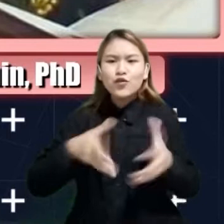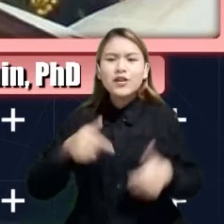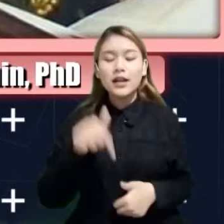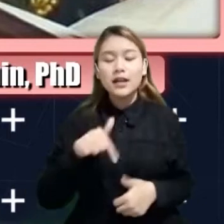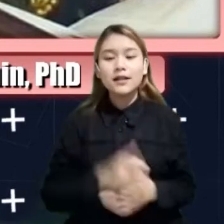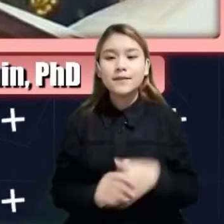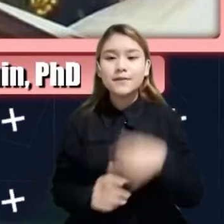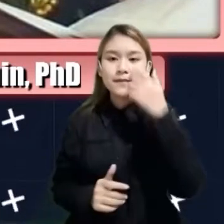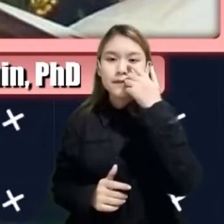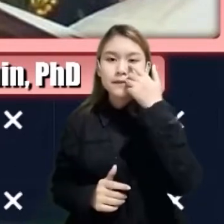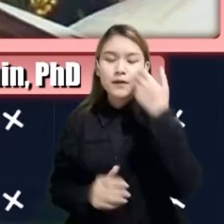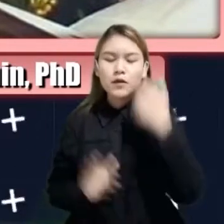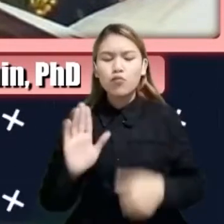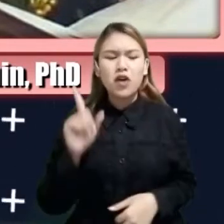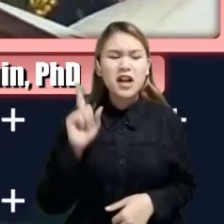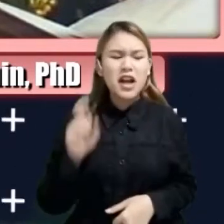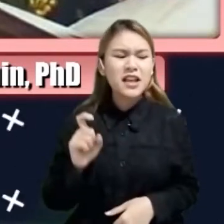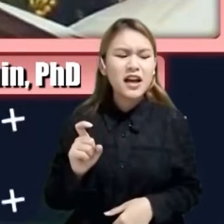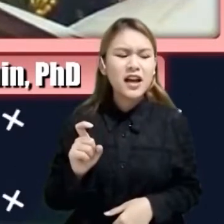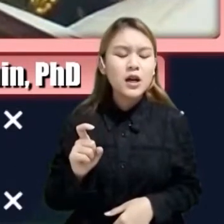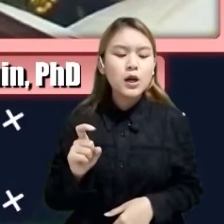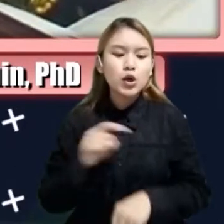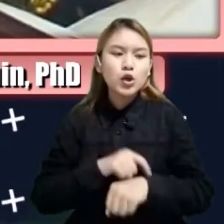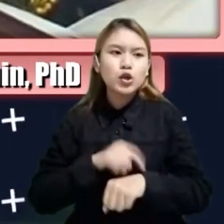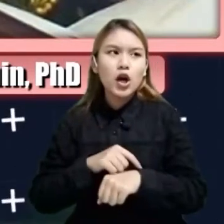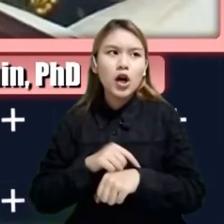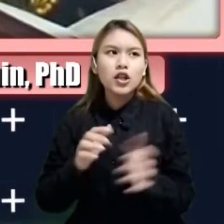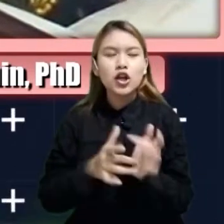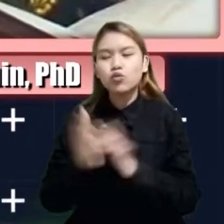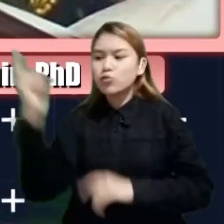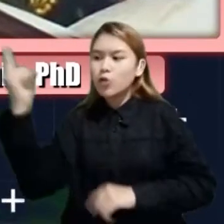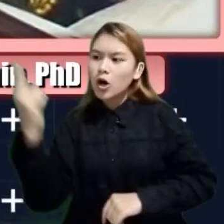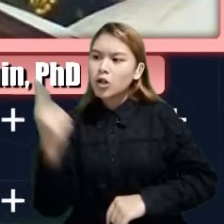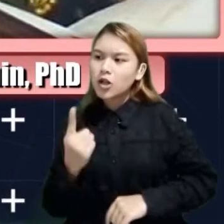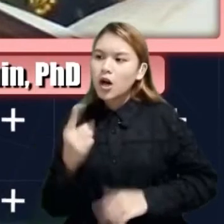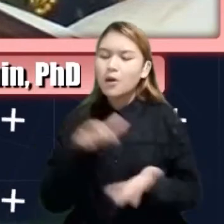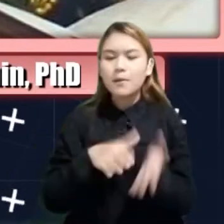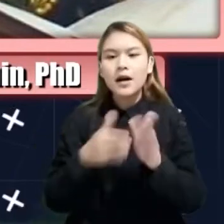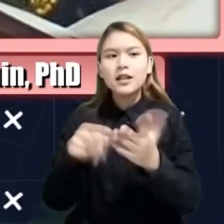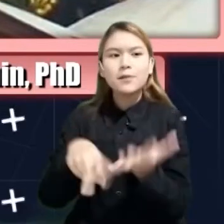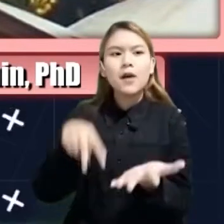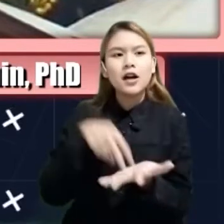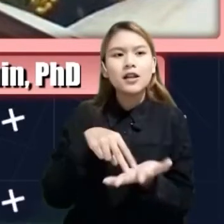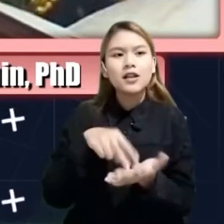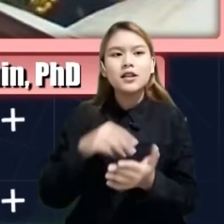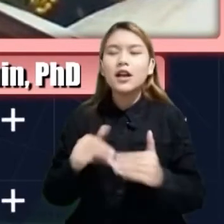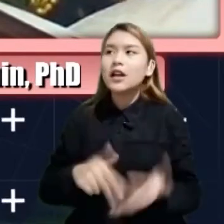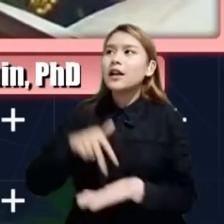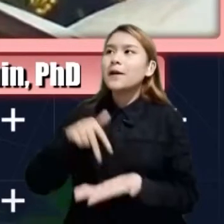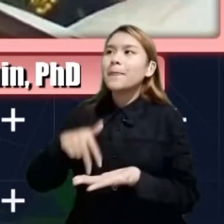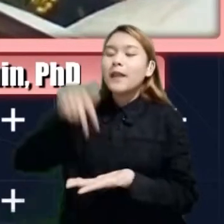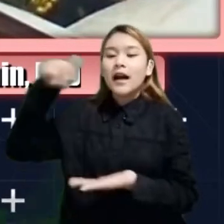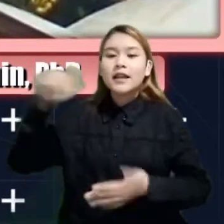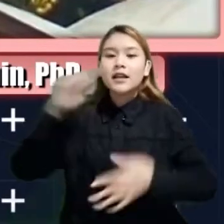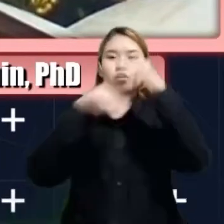kayu salib, dibangkitkan, tetapi setelah Ia naik ke surga, maka rencana keselamatan itu terus